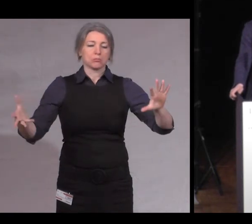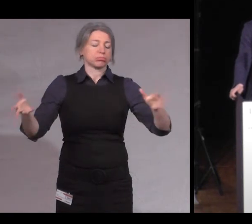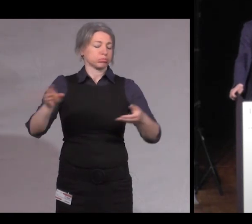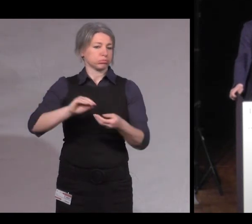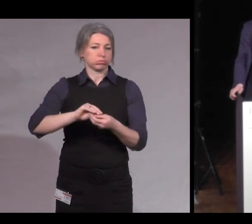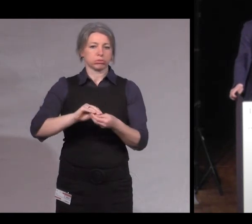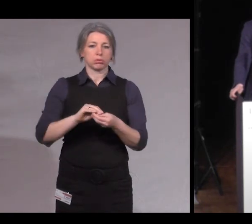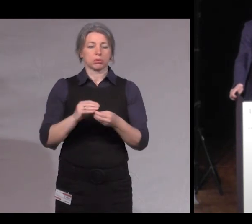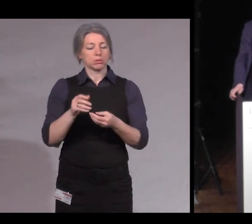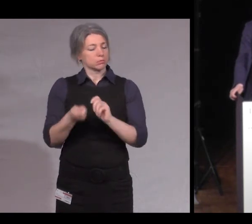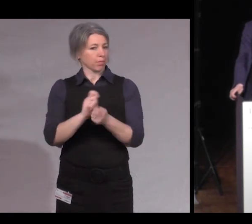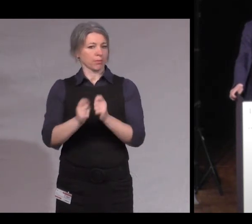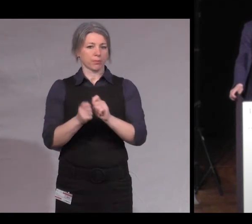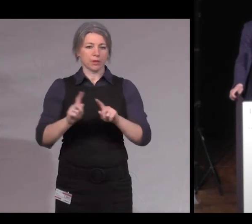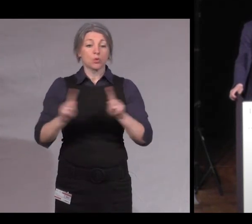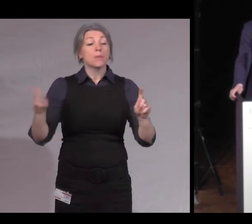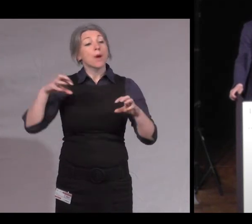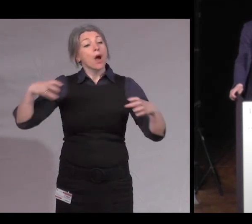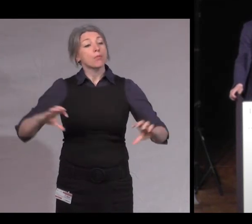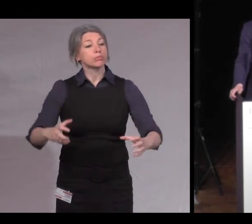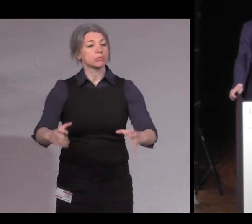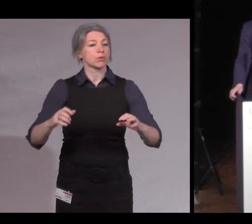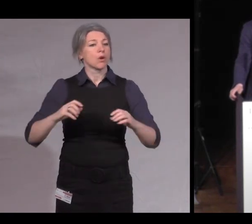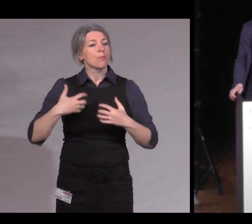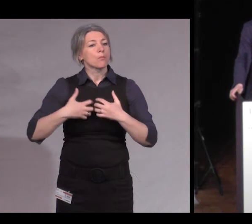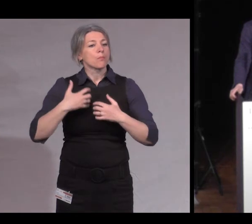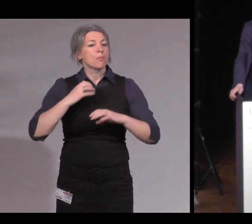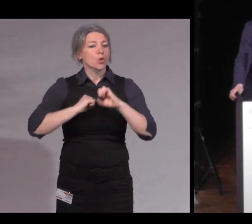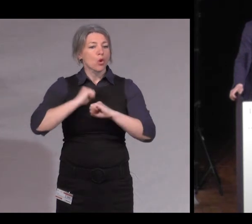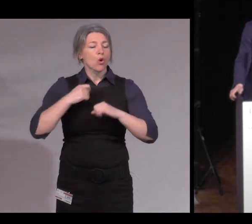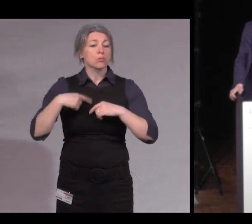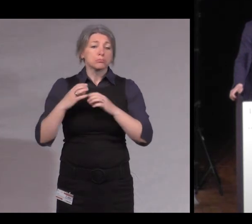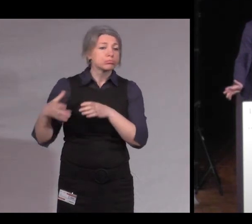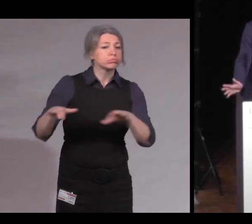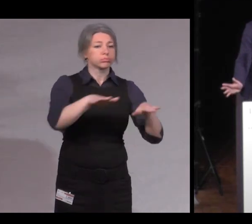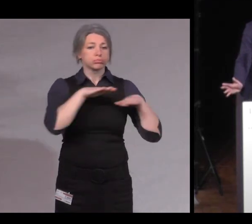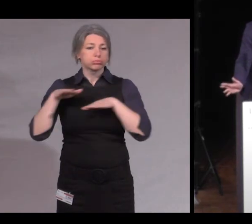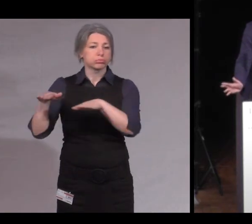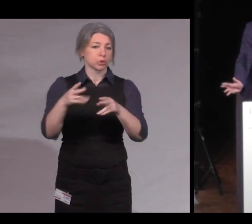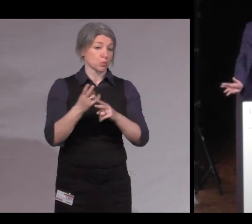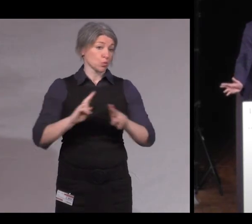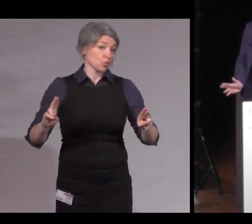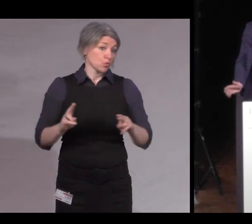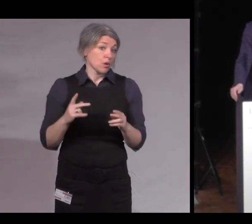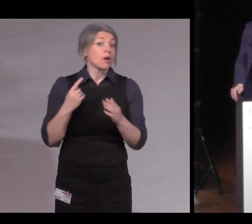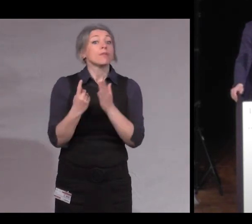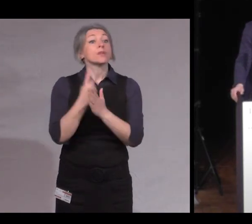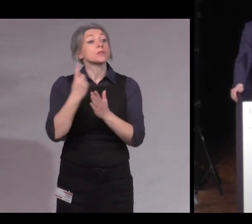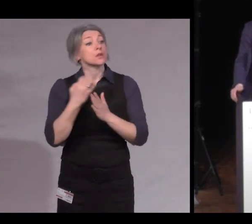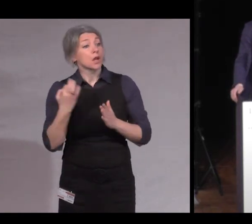pracuje na šestměrovém pohonu, tak vlastně v jednom bodě ten systém se schopný se pohybovat, když se výrazně zvyšuje